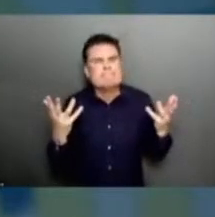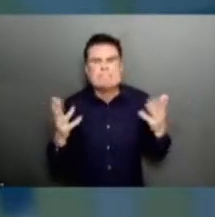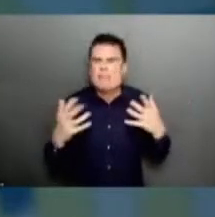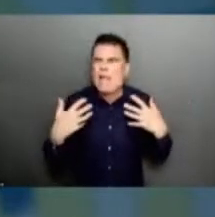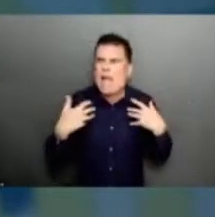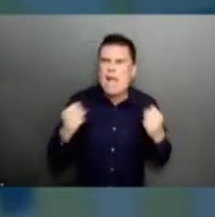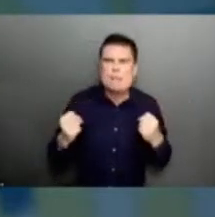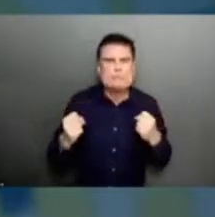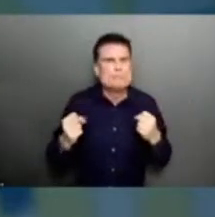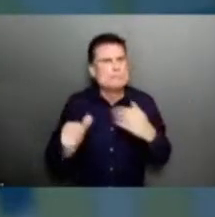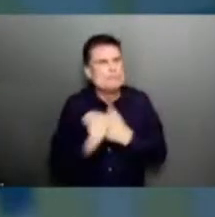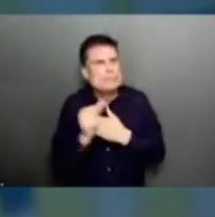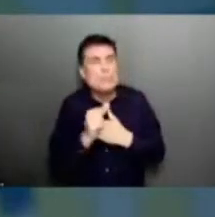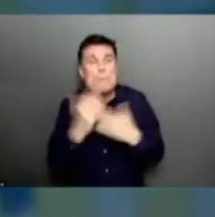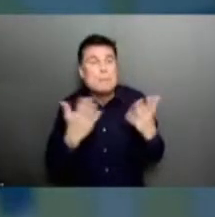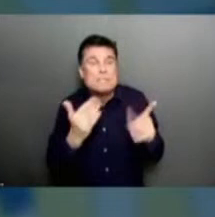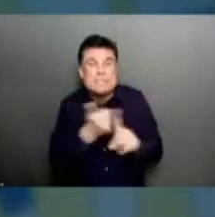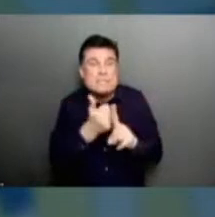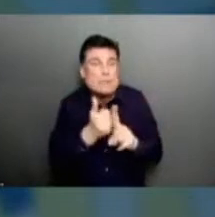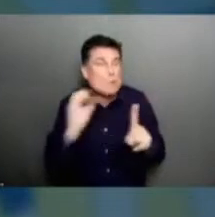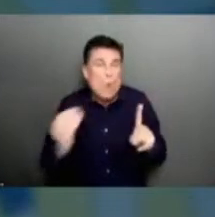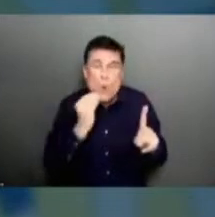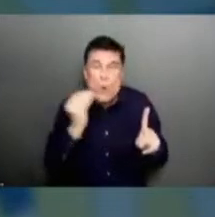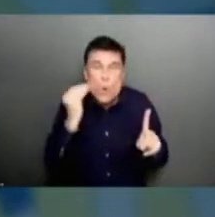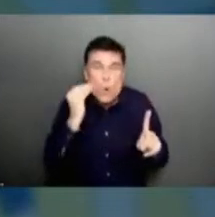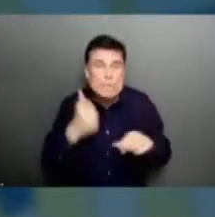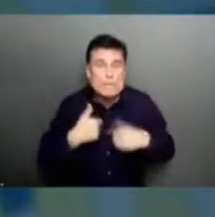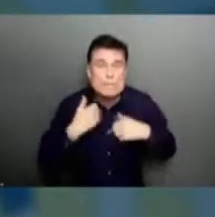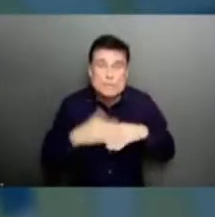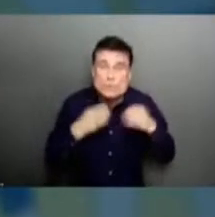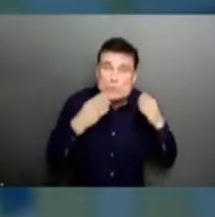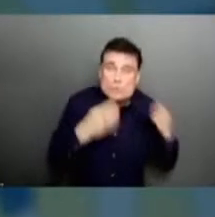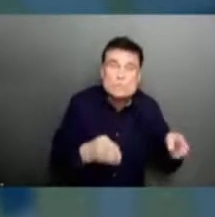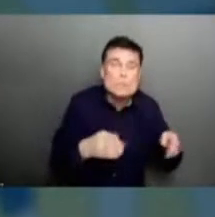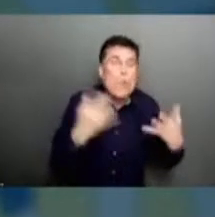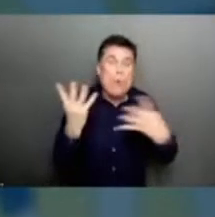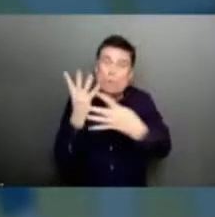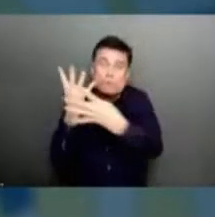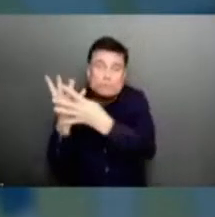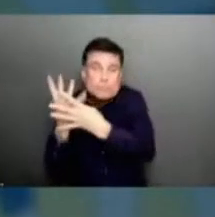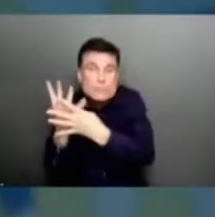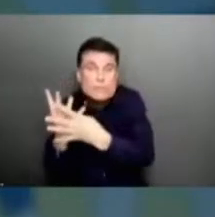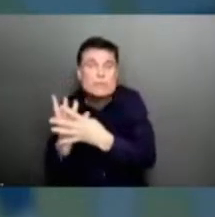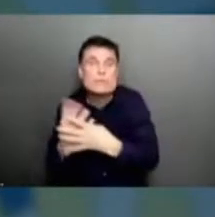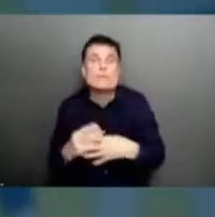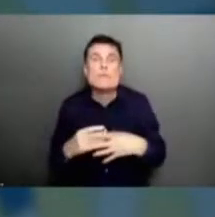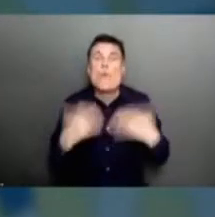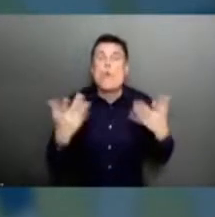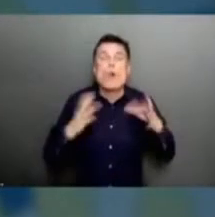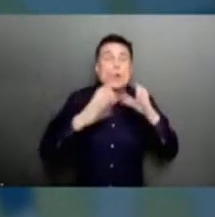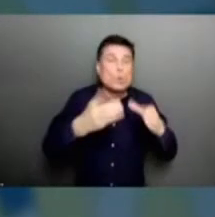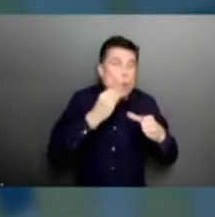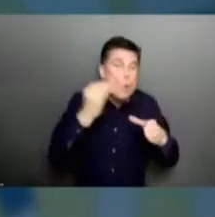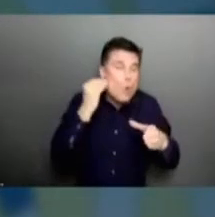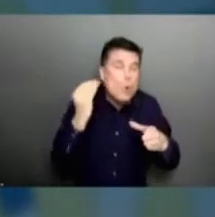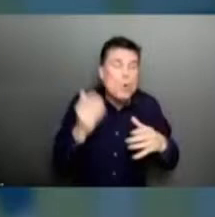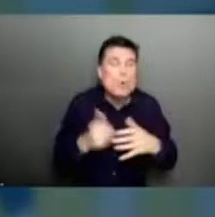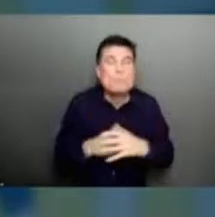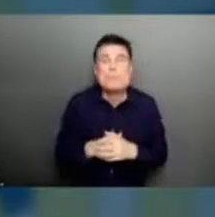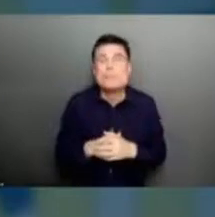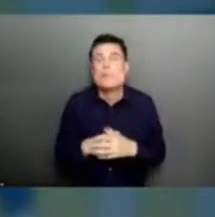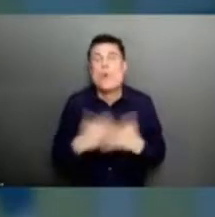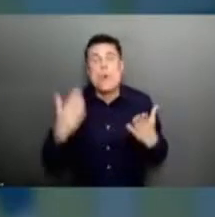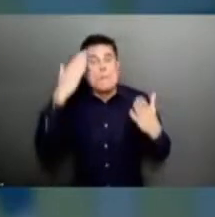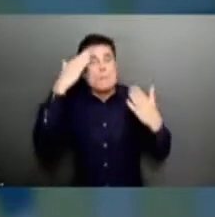神病的有4万人。同时呢，又是这个长期护理院的这些接待人员以